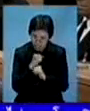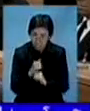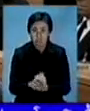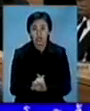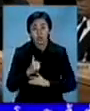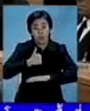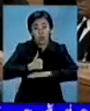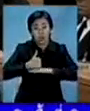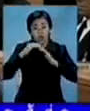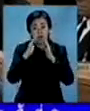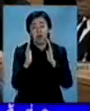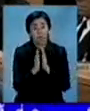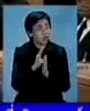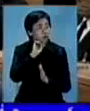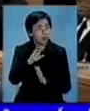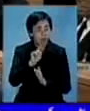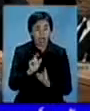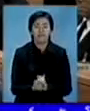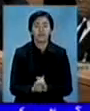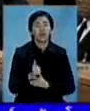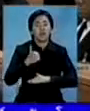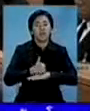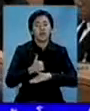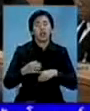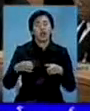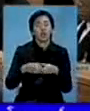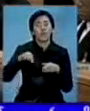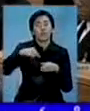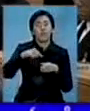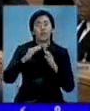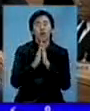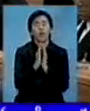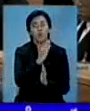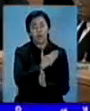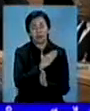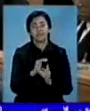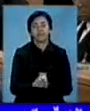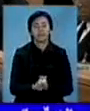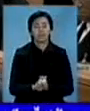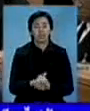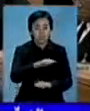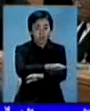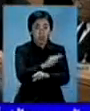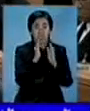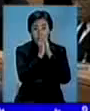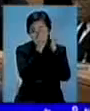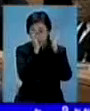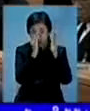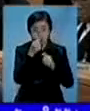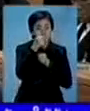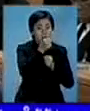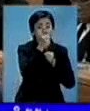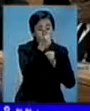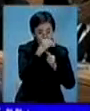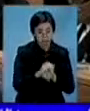าสท่านเป็นเจ้าคณะภาคด้วยระหว่างที่มีการชุมนุมที่ราชประสงค์ท่านก็เลยใช้โอก